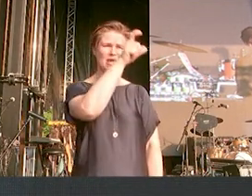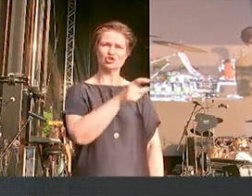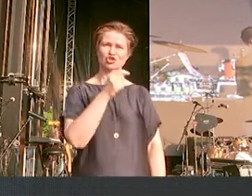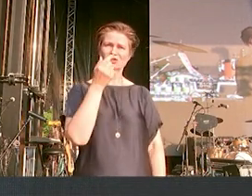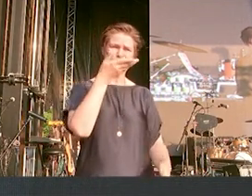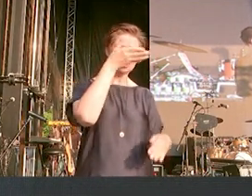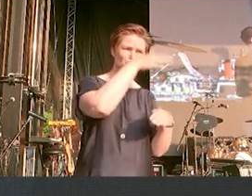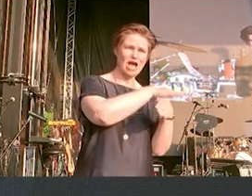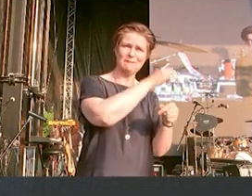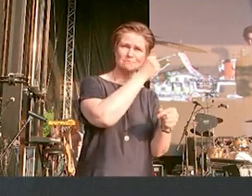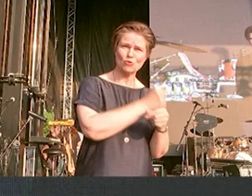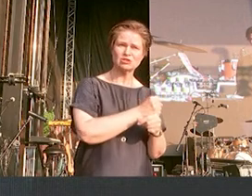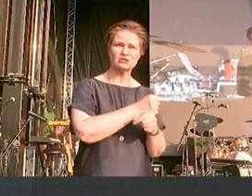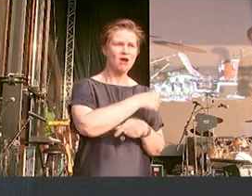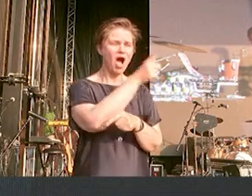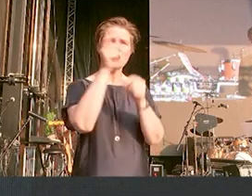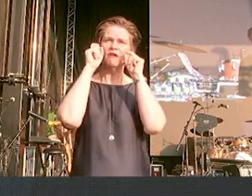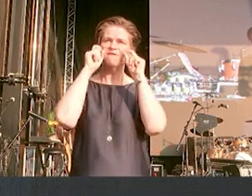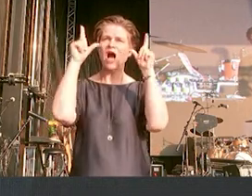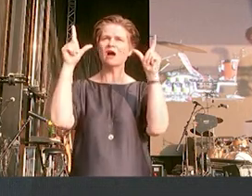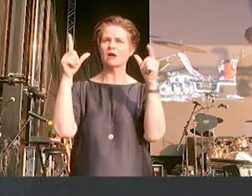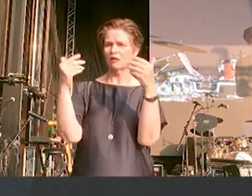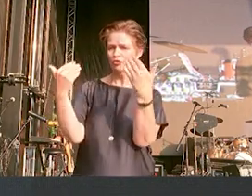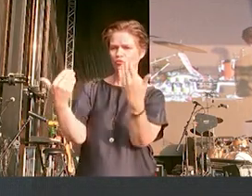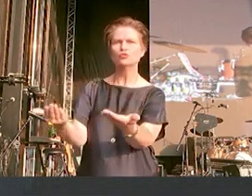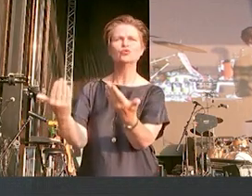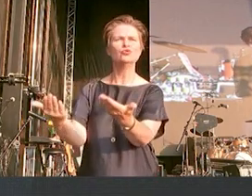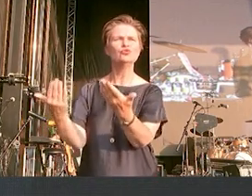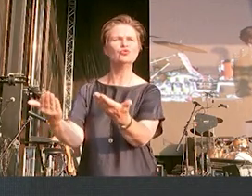die Erkenntnis durchsetzt, dass es das immer noch und